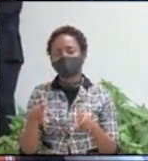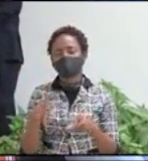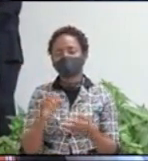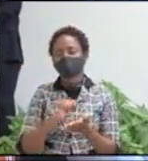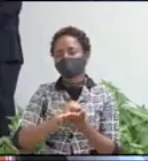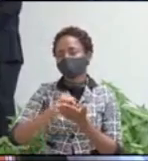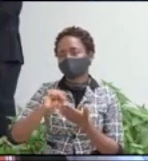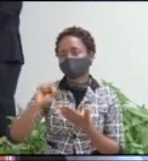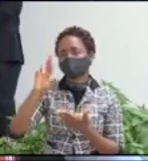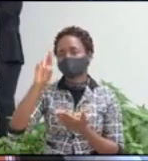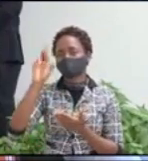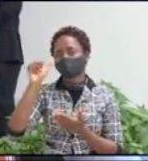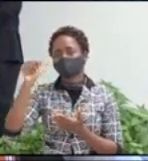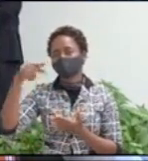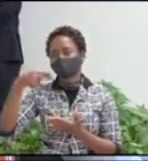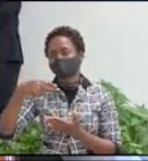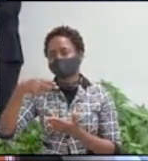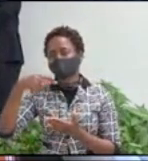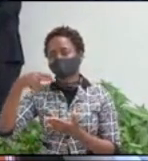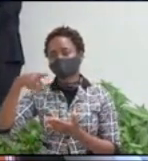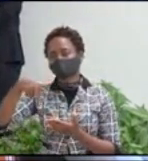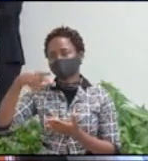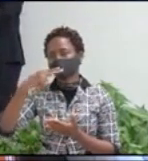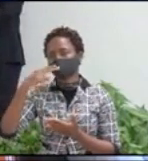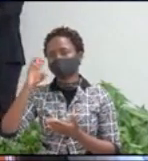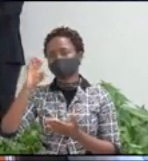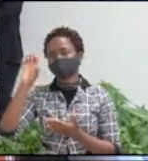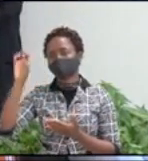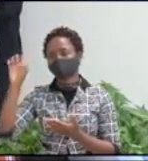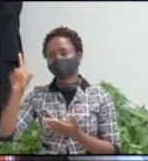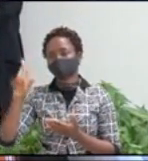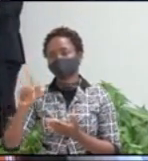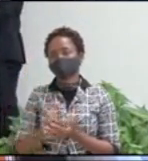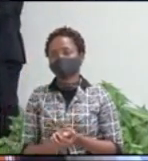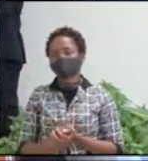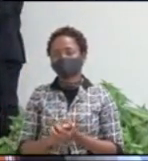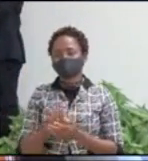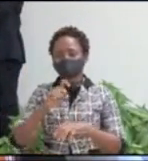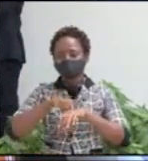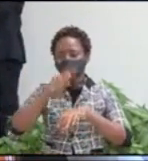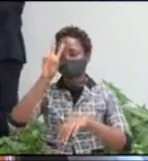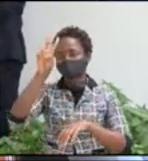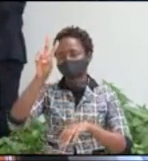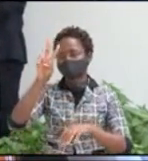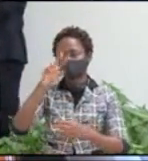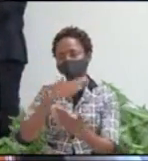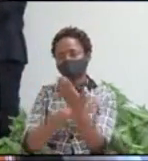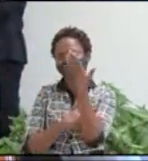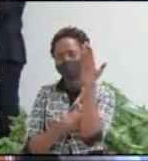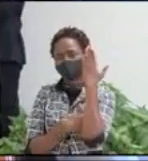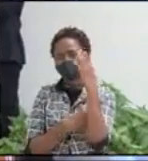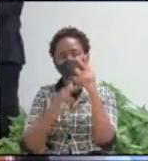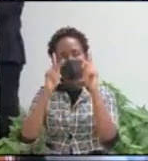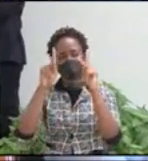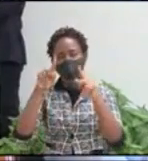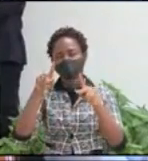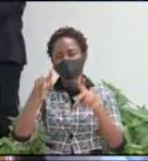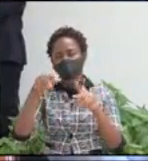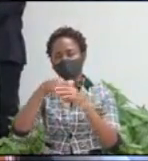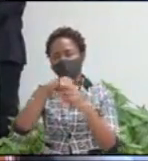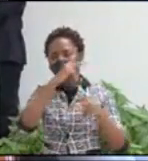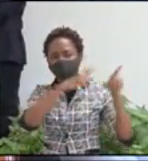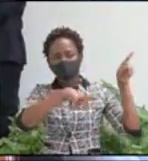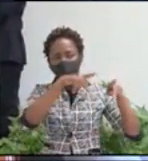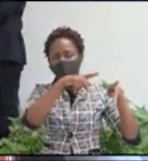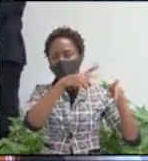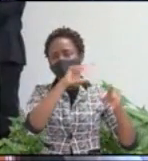Moi, réaction nous avant hier. 2h du matin, avec. Alors, mon n'importe quoi, je ne sais pas qu'on a qui ça nous a débarqué pour